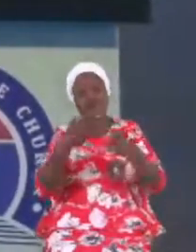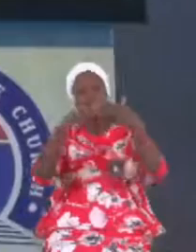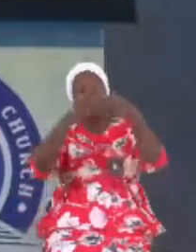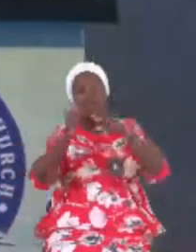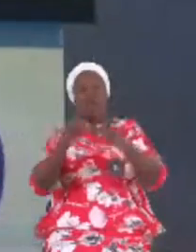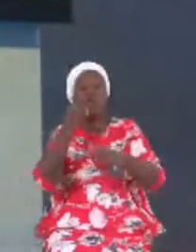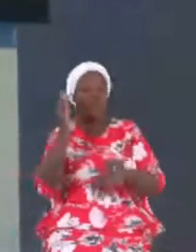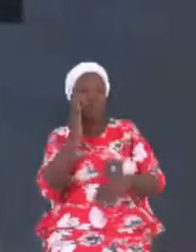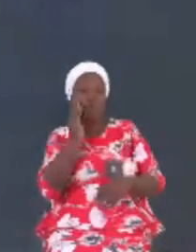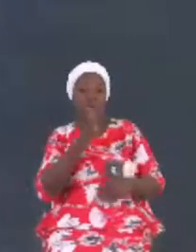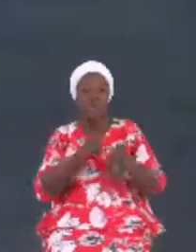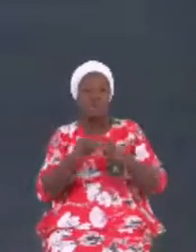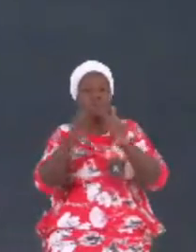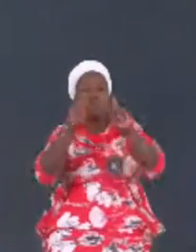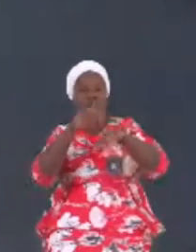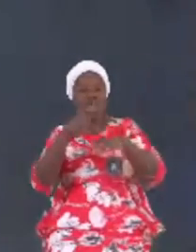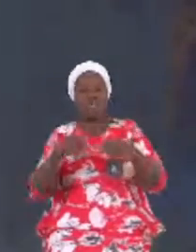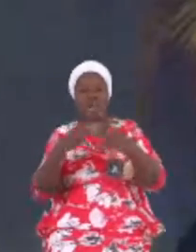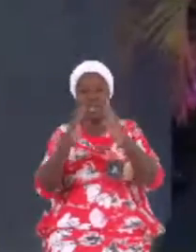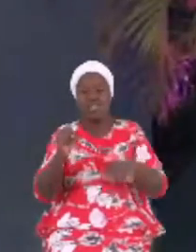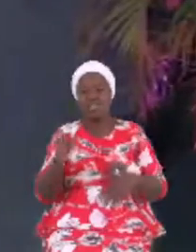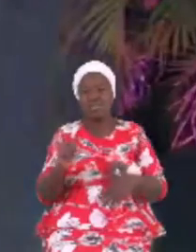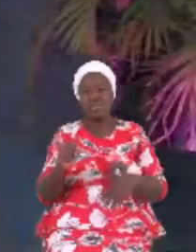demeure céleste. Ils regardent les héros,